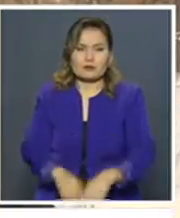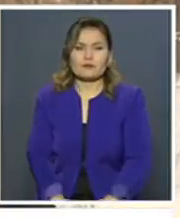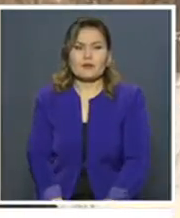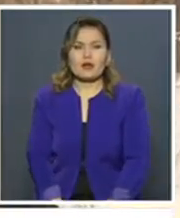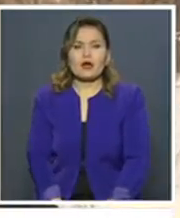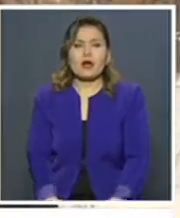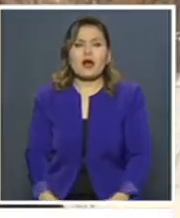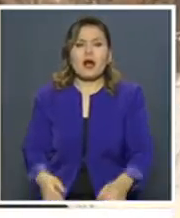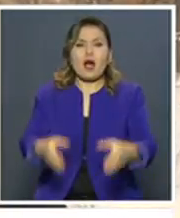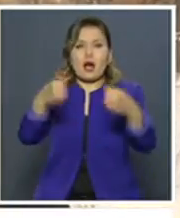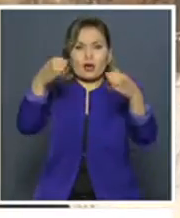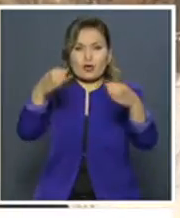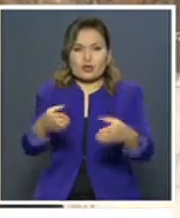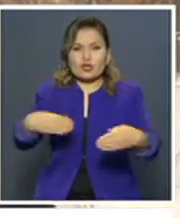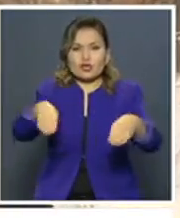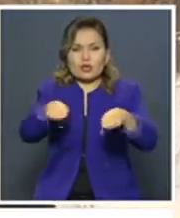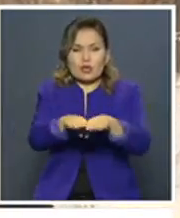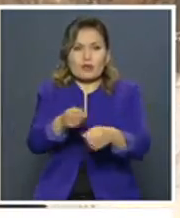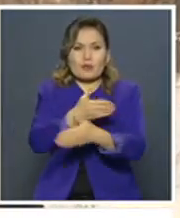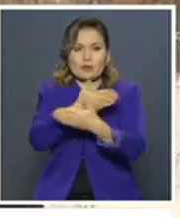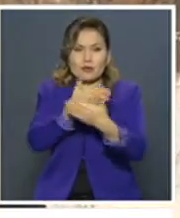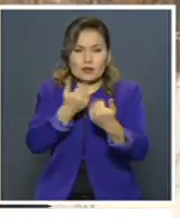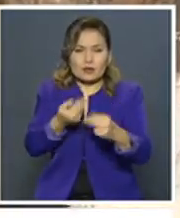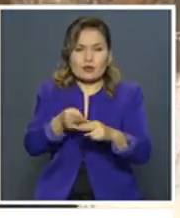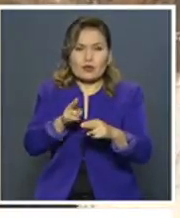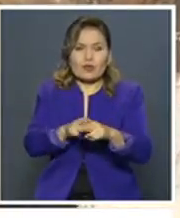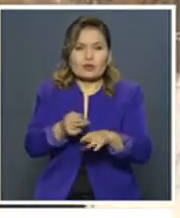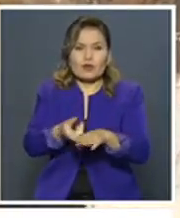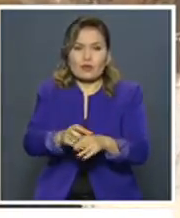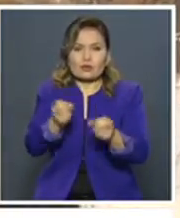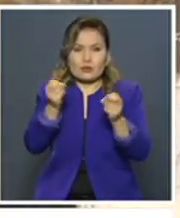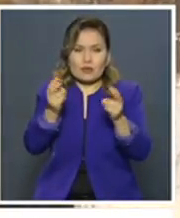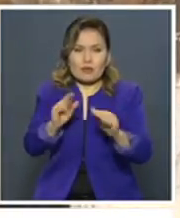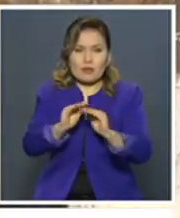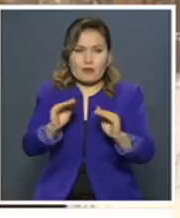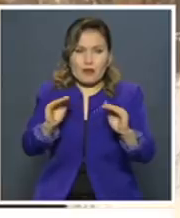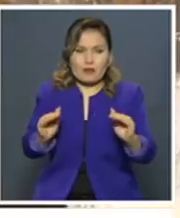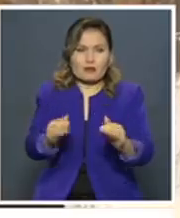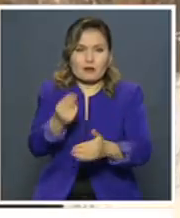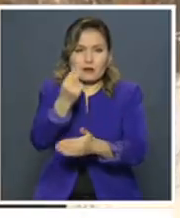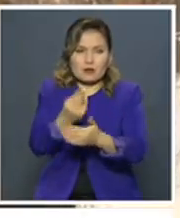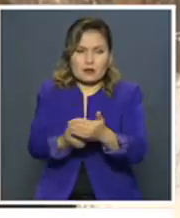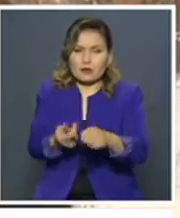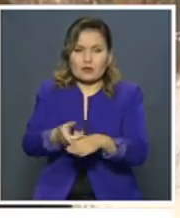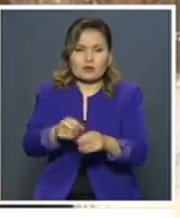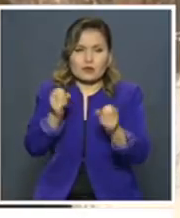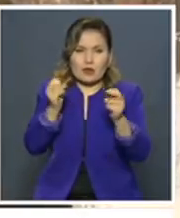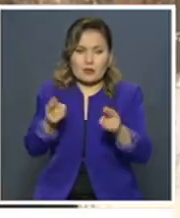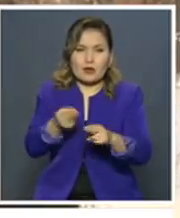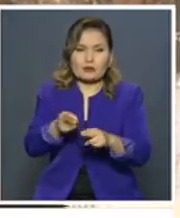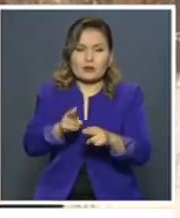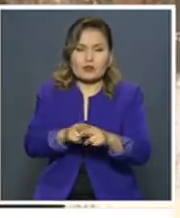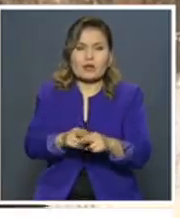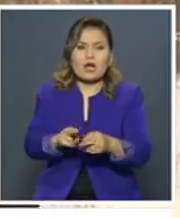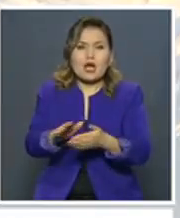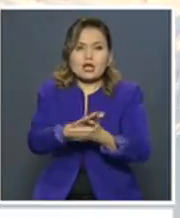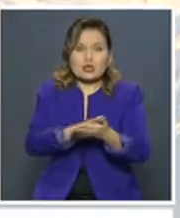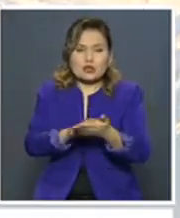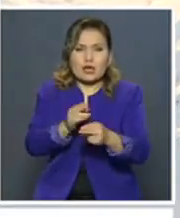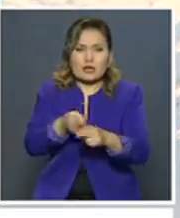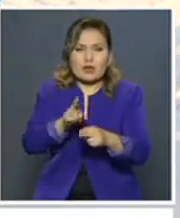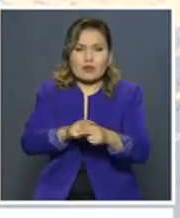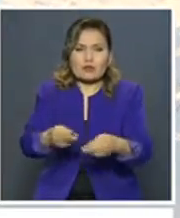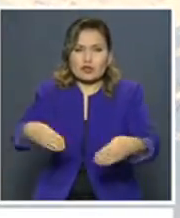Стандартқа сай жабылмаған, үстінде балон жатады, жаңағы ағаш кигісіп қойғандар бар, бір нәрсемен орап қойғандар бар, бетон жатады,